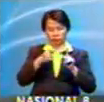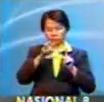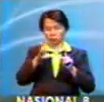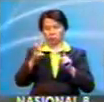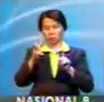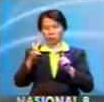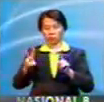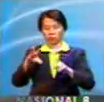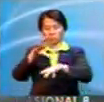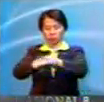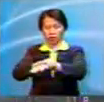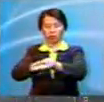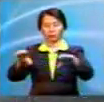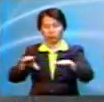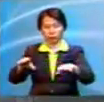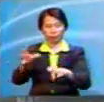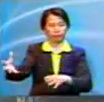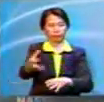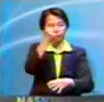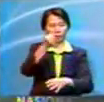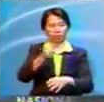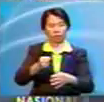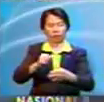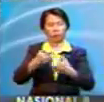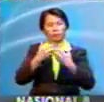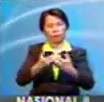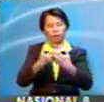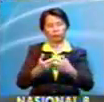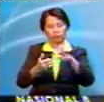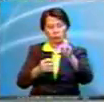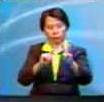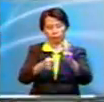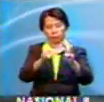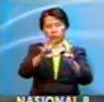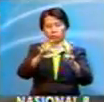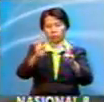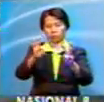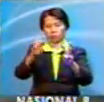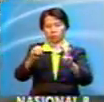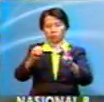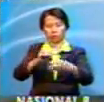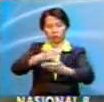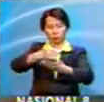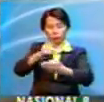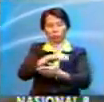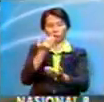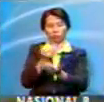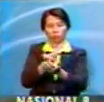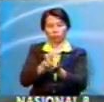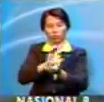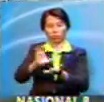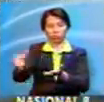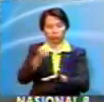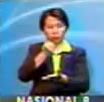1,562 tangkapan dilakukan membabitkan rampasan mesin judi sebanyak 6,590 unit dan wang tunai